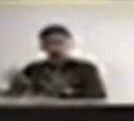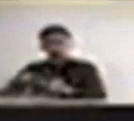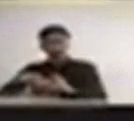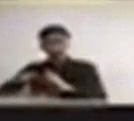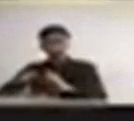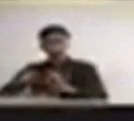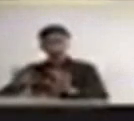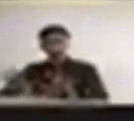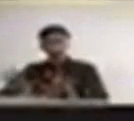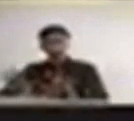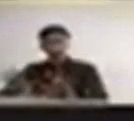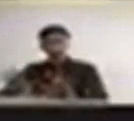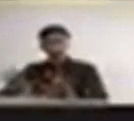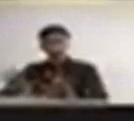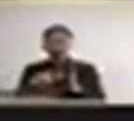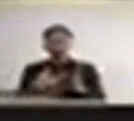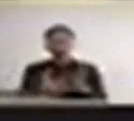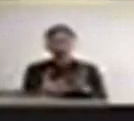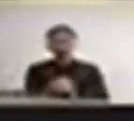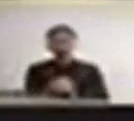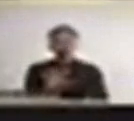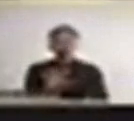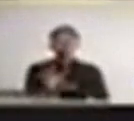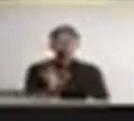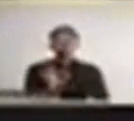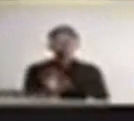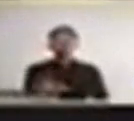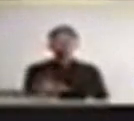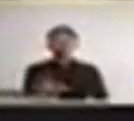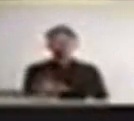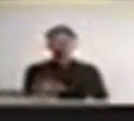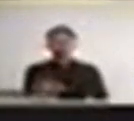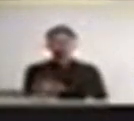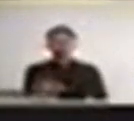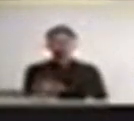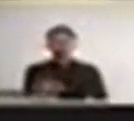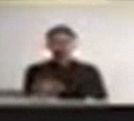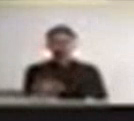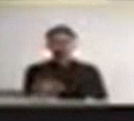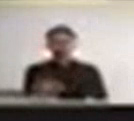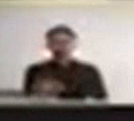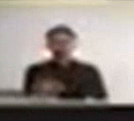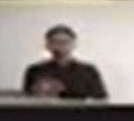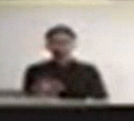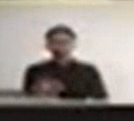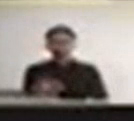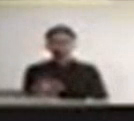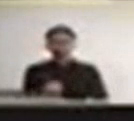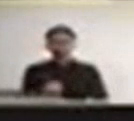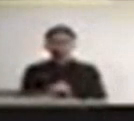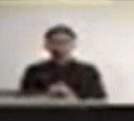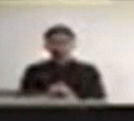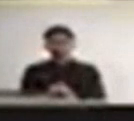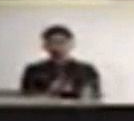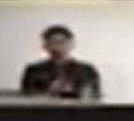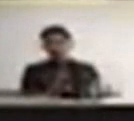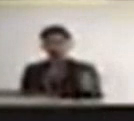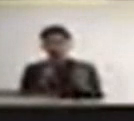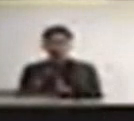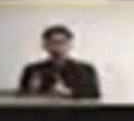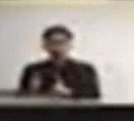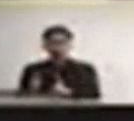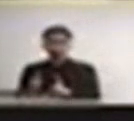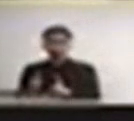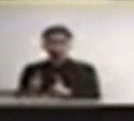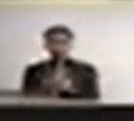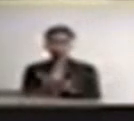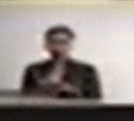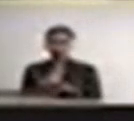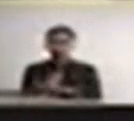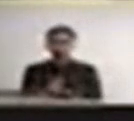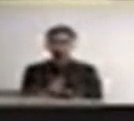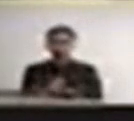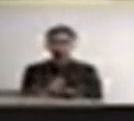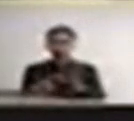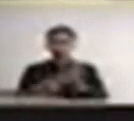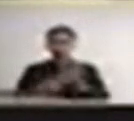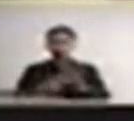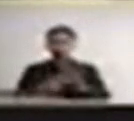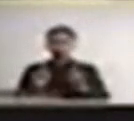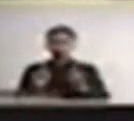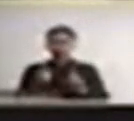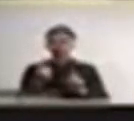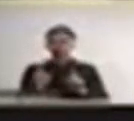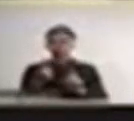di atas 5% positivity rate-nya, jadi belum memenuhi syarat misalnya. Kemudian yang penting juga adalah nomor 11,